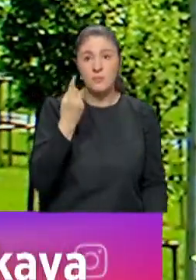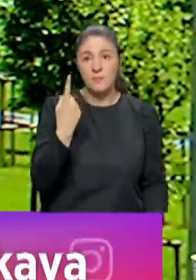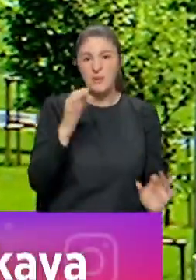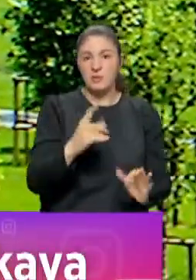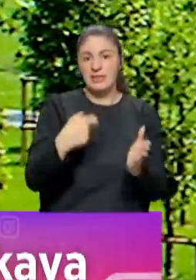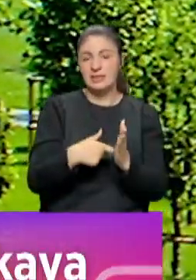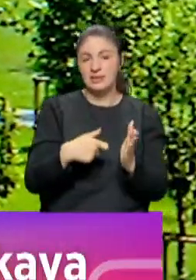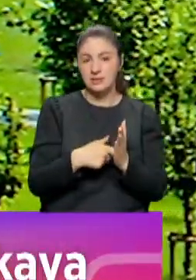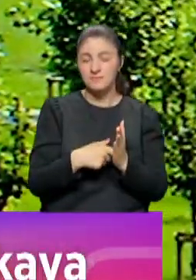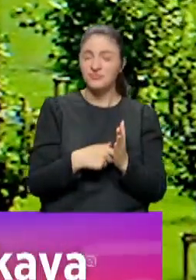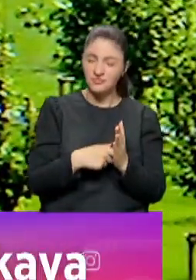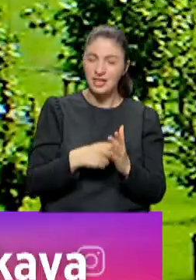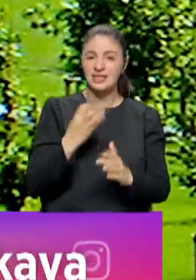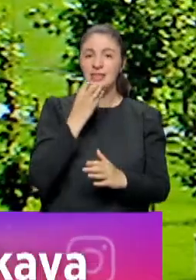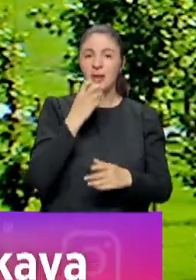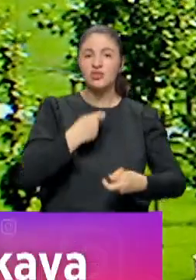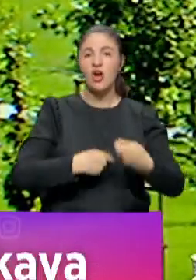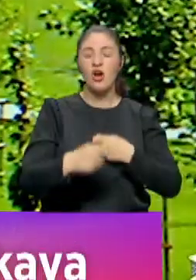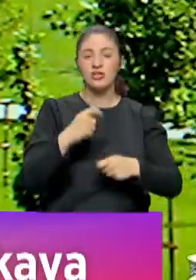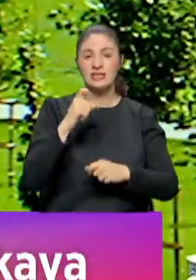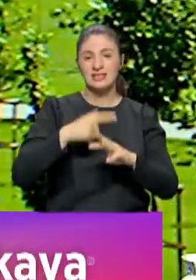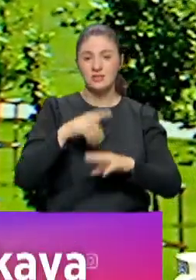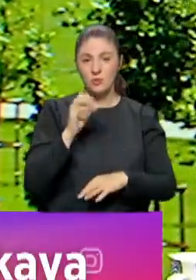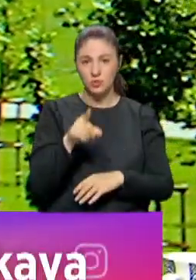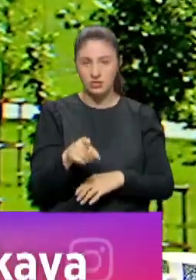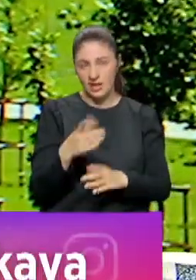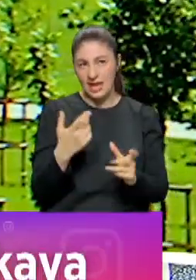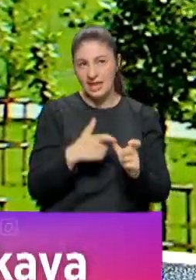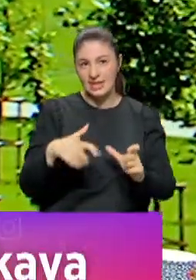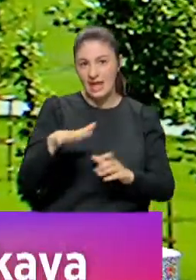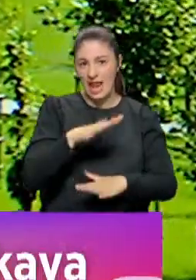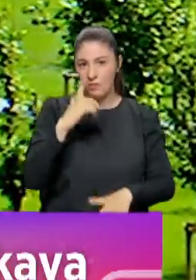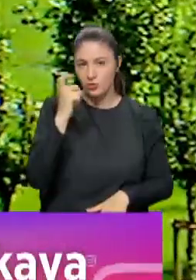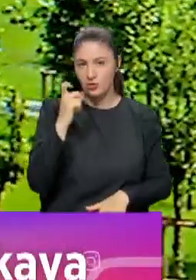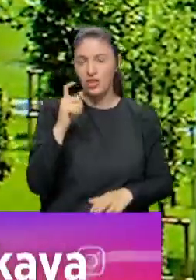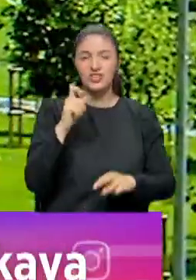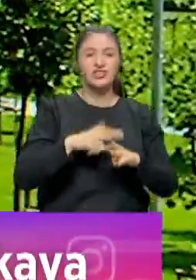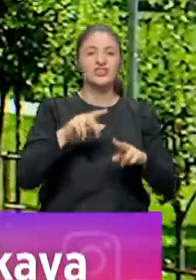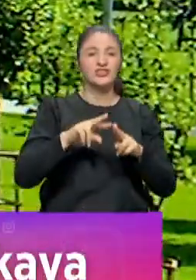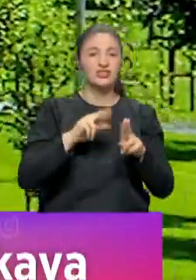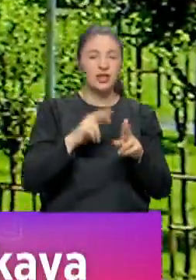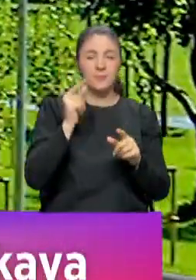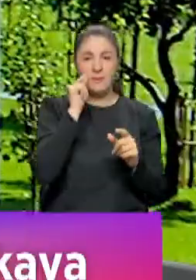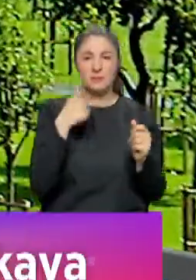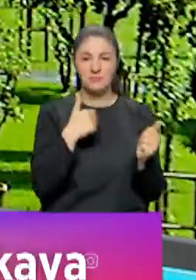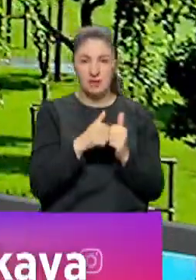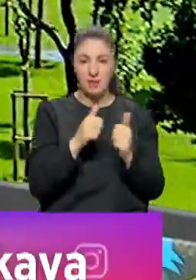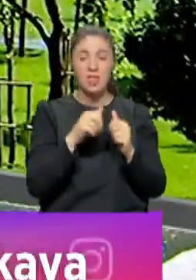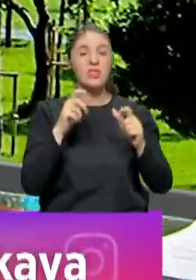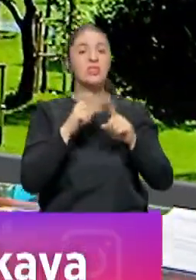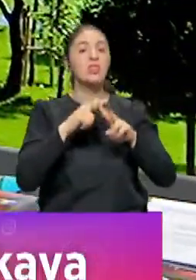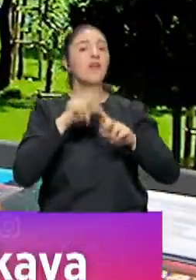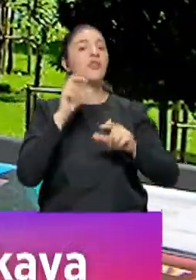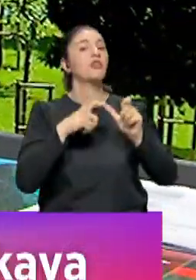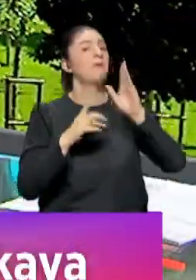başladığımız bir isim Sabancı Holding videosu Hadi Genel Müdürü Cenk Alper ve bizimle birlikte Davos